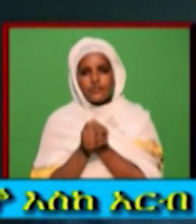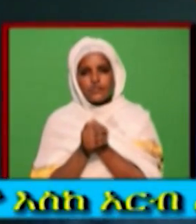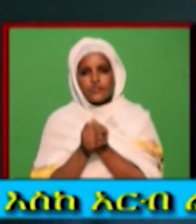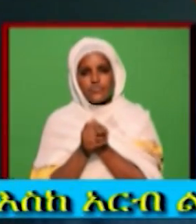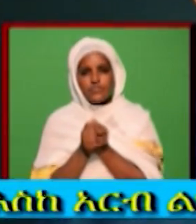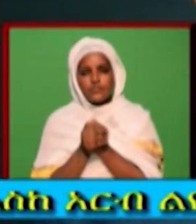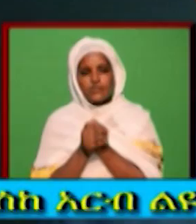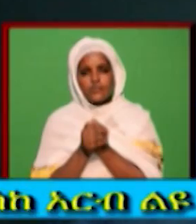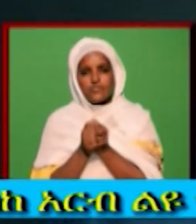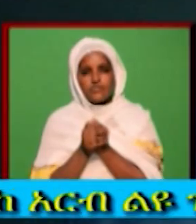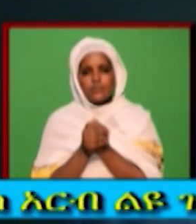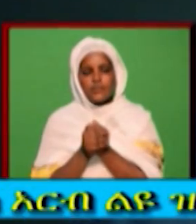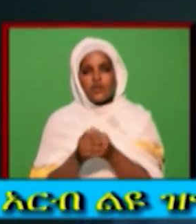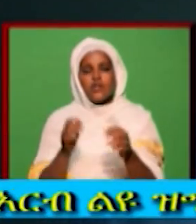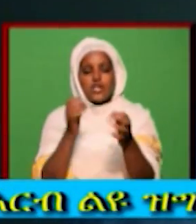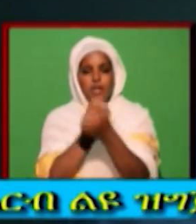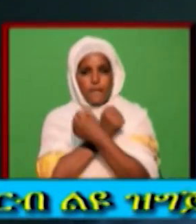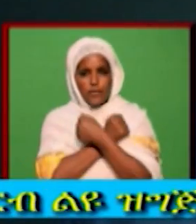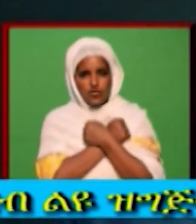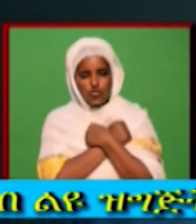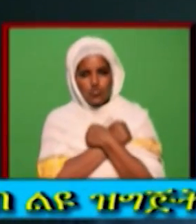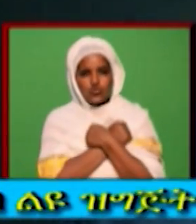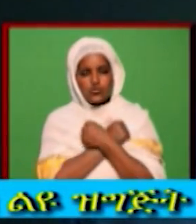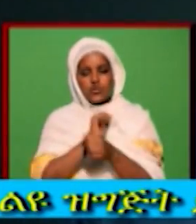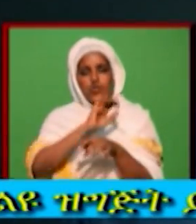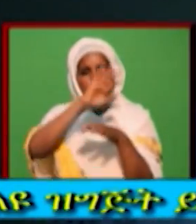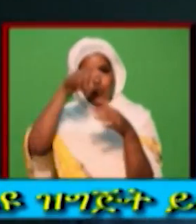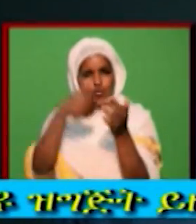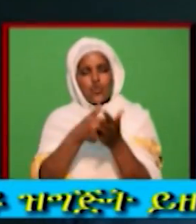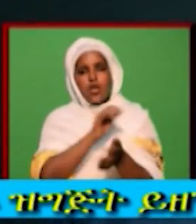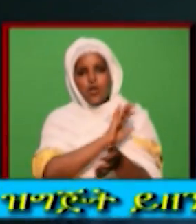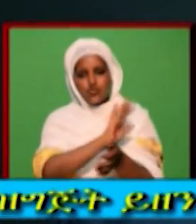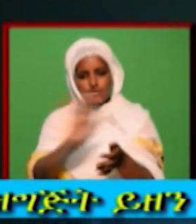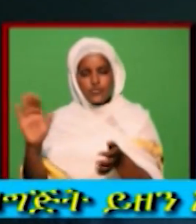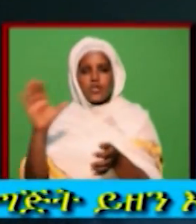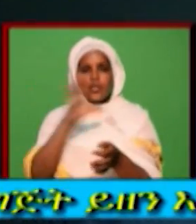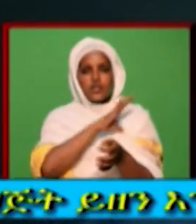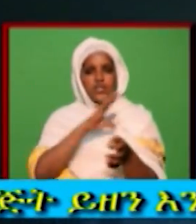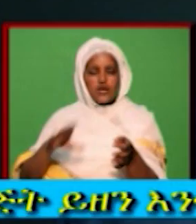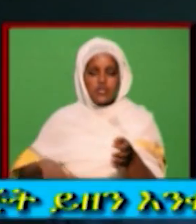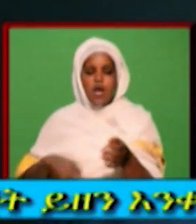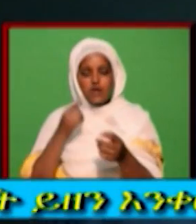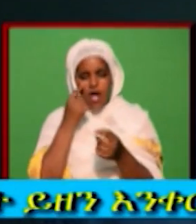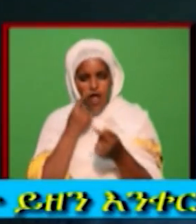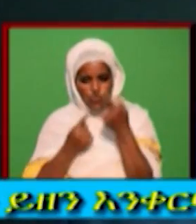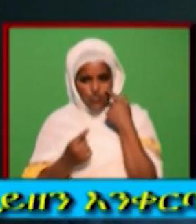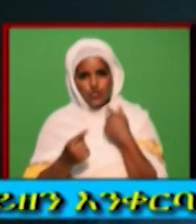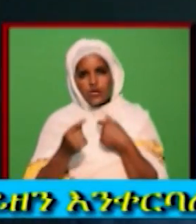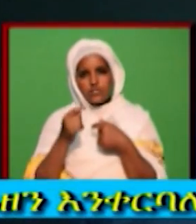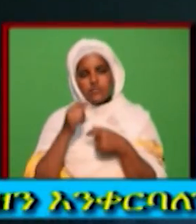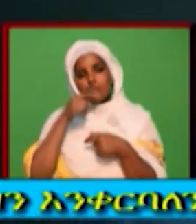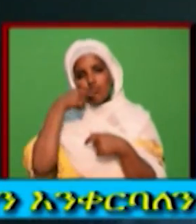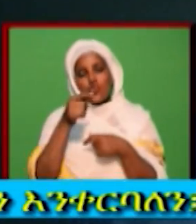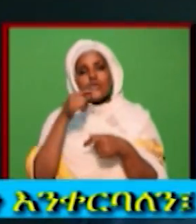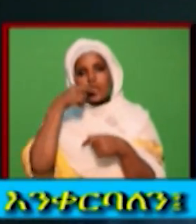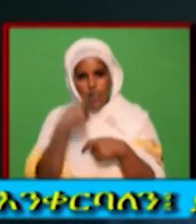بكيو ولا هو لا تفكروا يوم تودوت هلاچو يتان علق سلس فصماچ علق